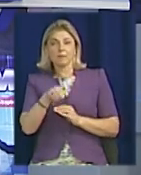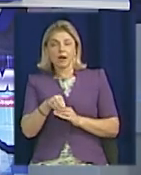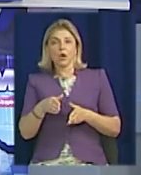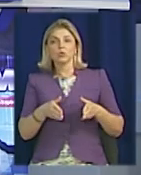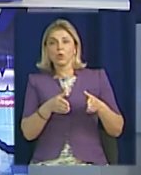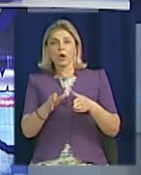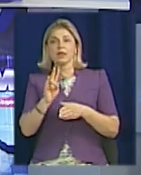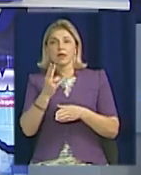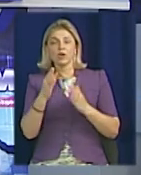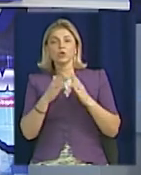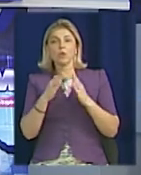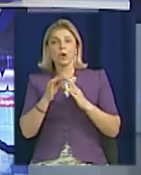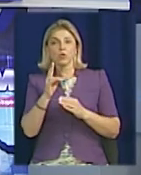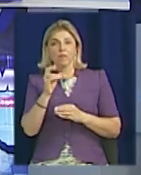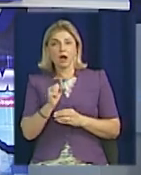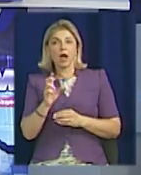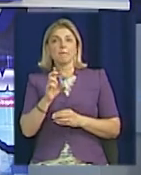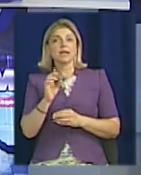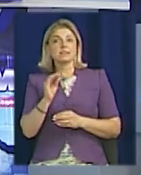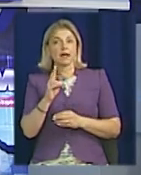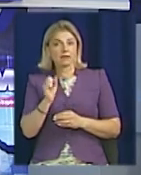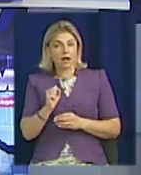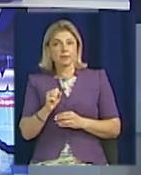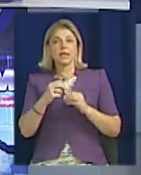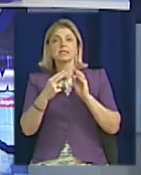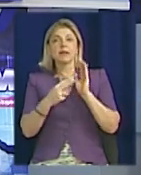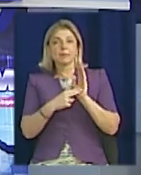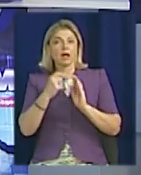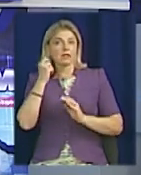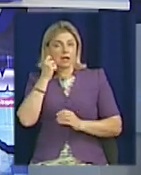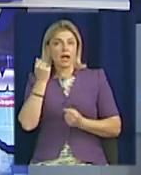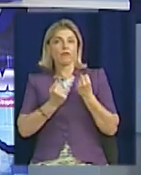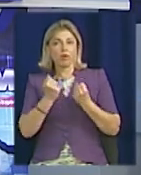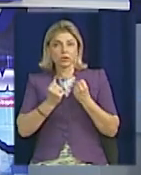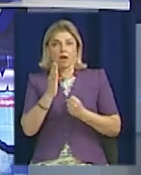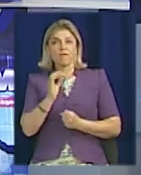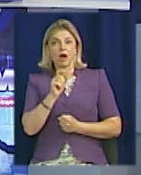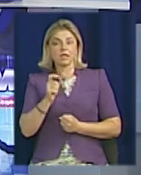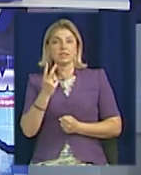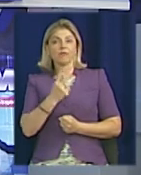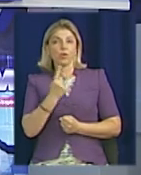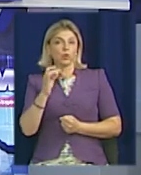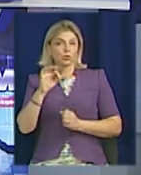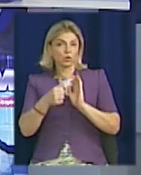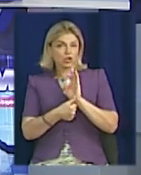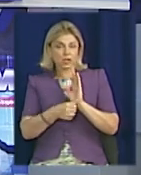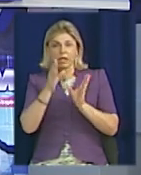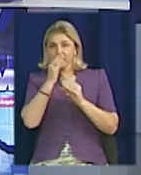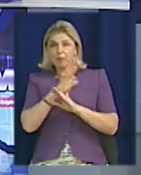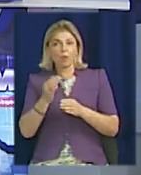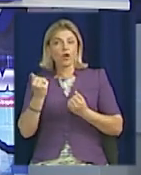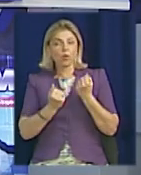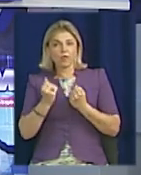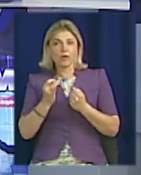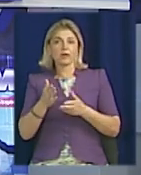автодороги Миколаїв-Доманівка-Березанки. Сталося, 17-річний водій автомобіля ВАЗ-2106 не впорався з керуванням